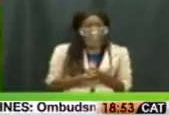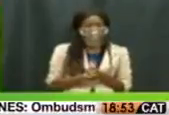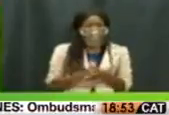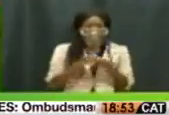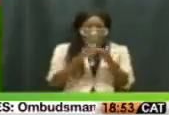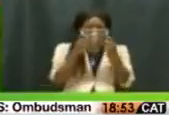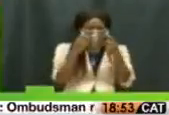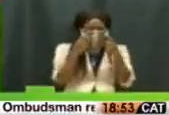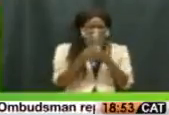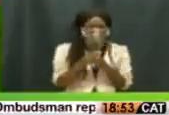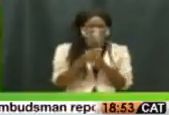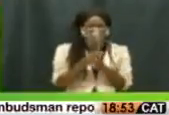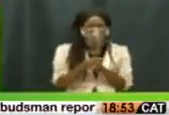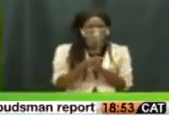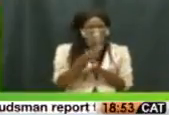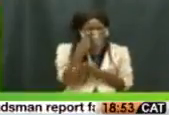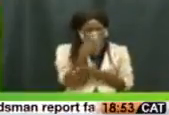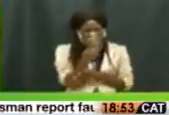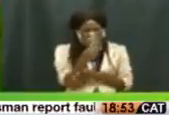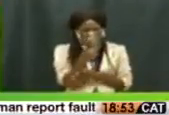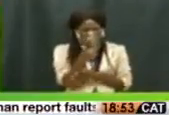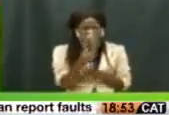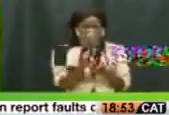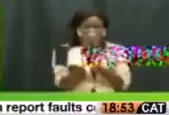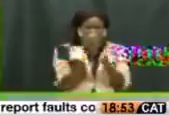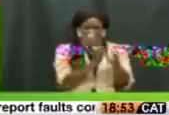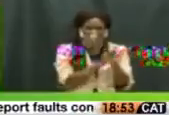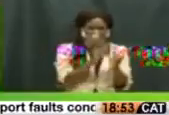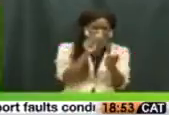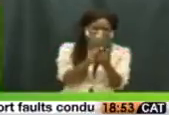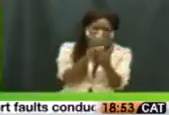Tikayangana kutheka kwa kupima mdziko muno